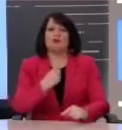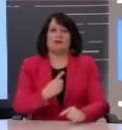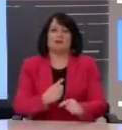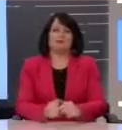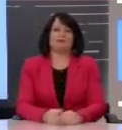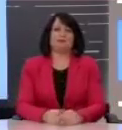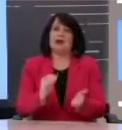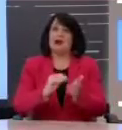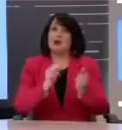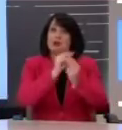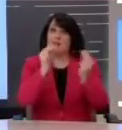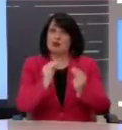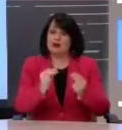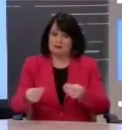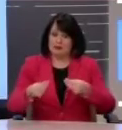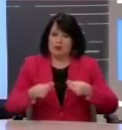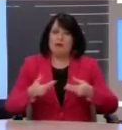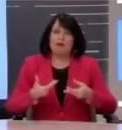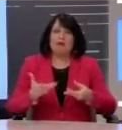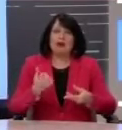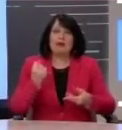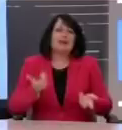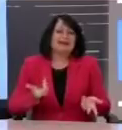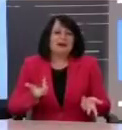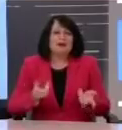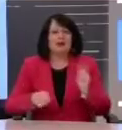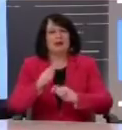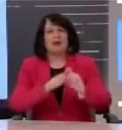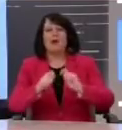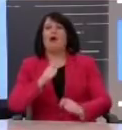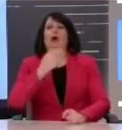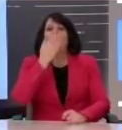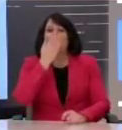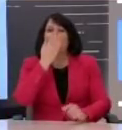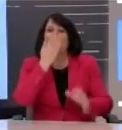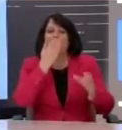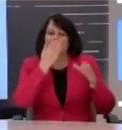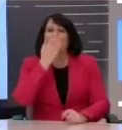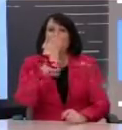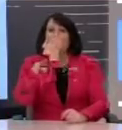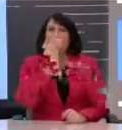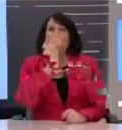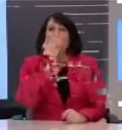Αυτό αποτέλεσμα είναι η σύσταση ομάδας εργασίας